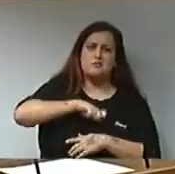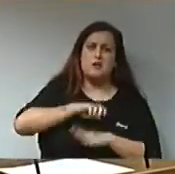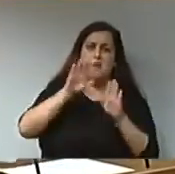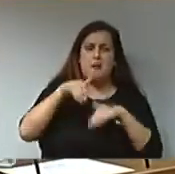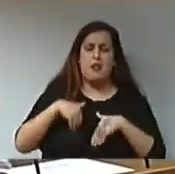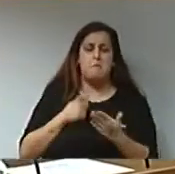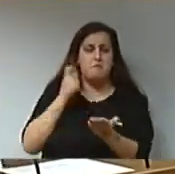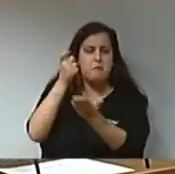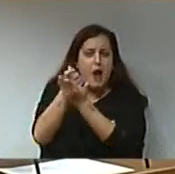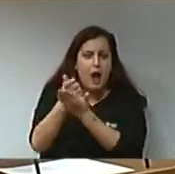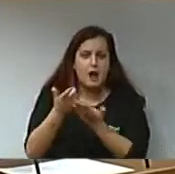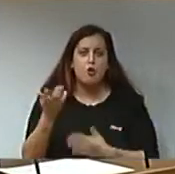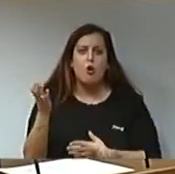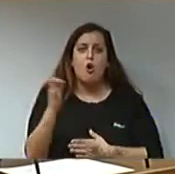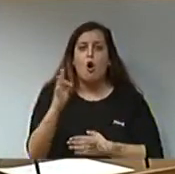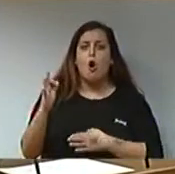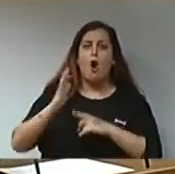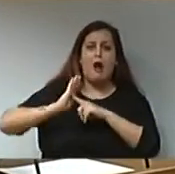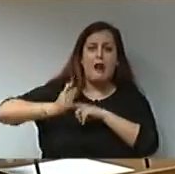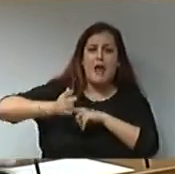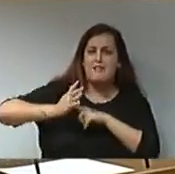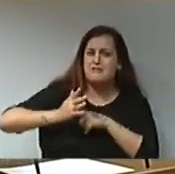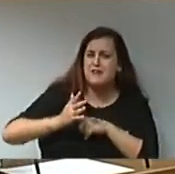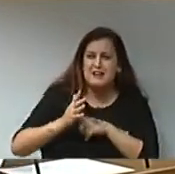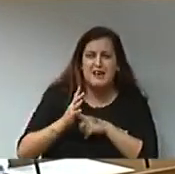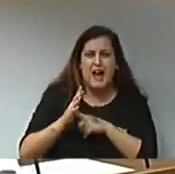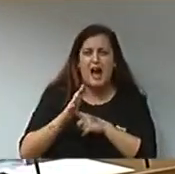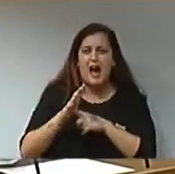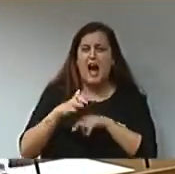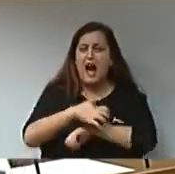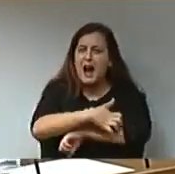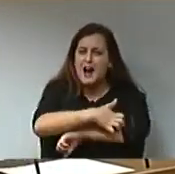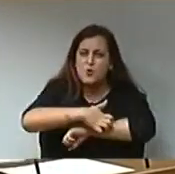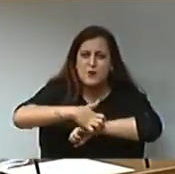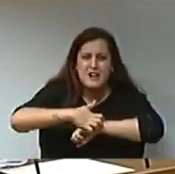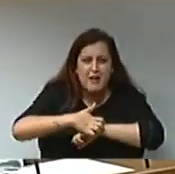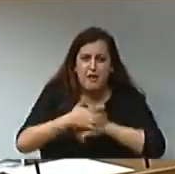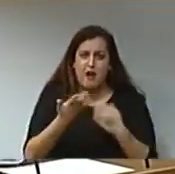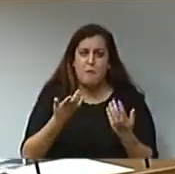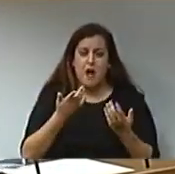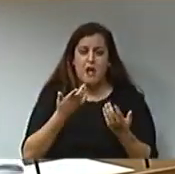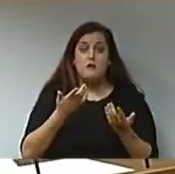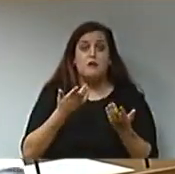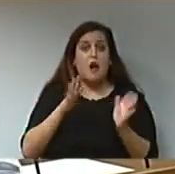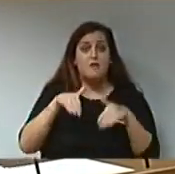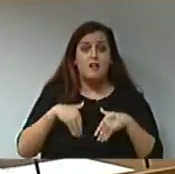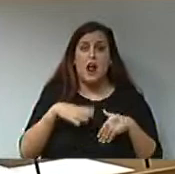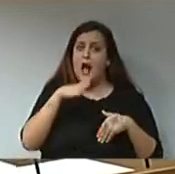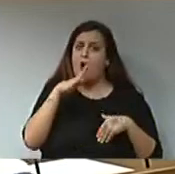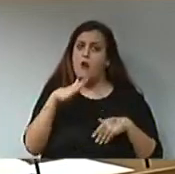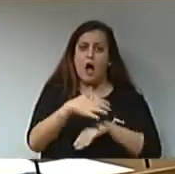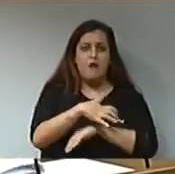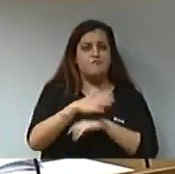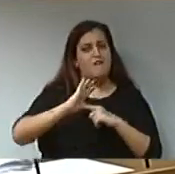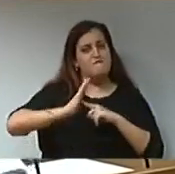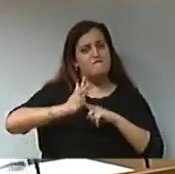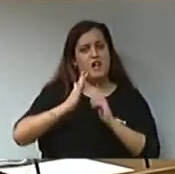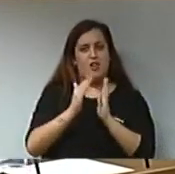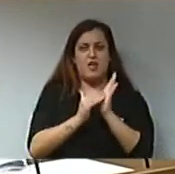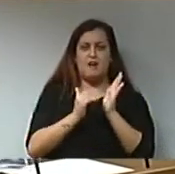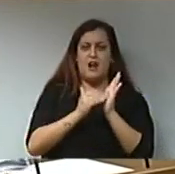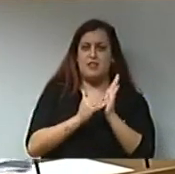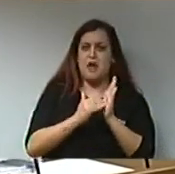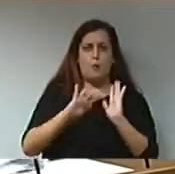pagaren, o la Fira, que estava arruïnada després de gastar-se més de 1.000 milions d'euros, estava arruïnada i en aquest moment tant la Fira de València com l'IFA